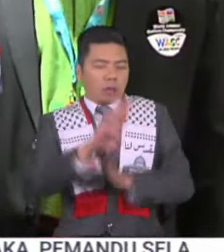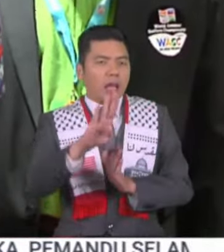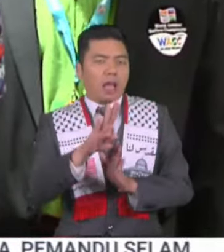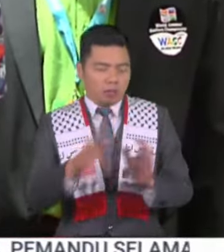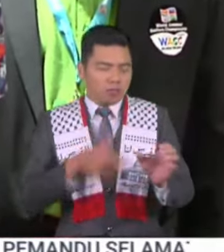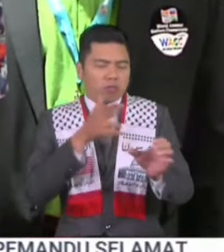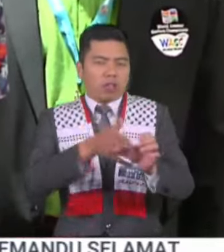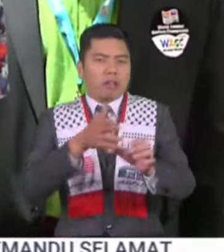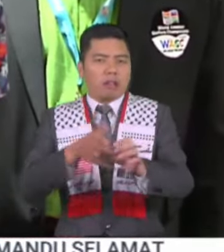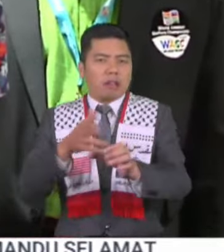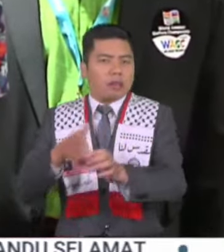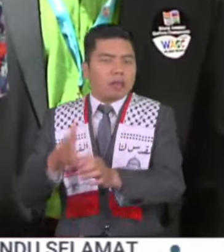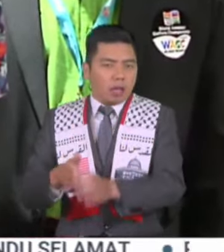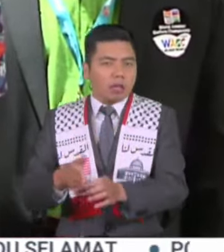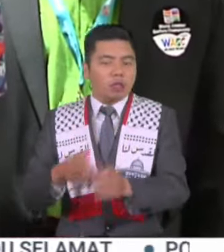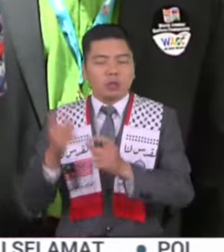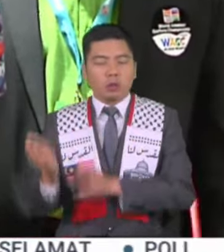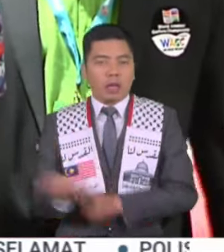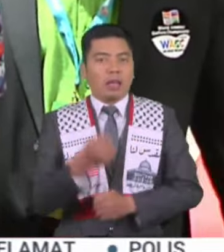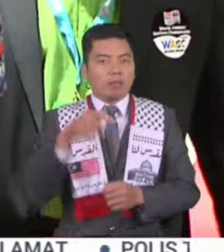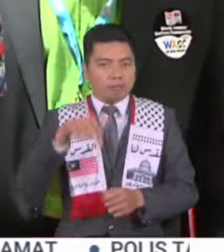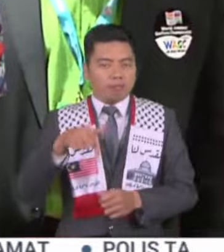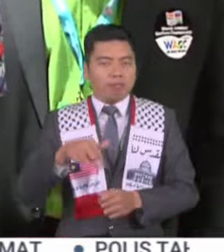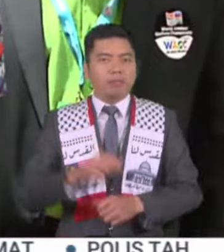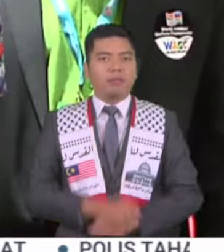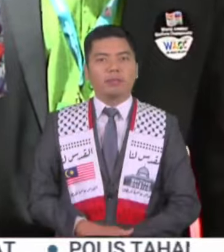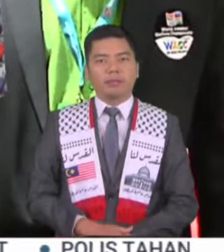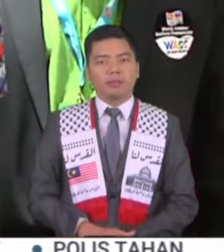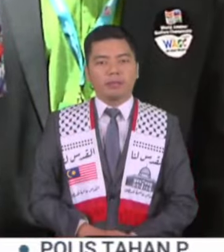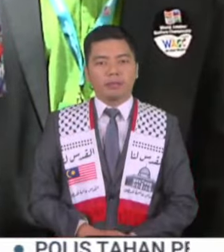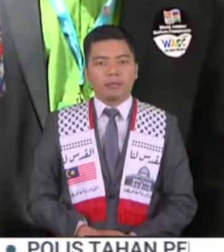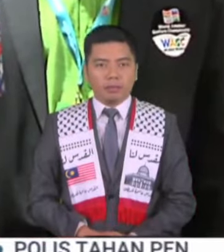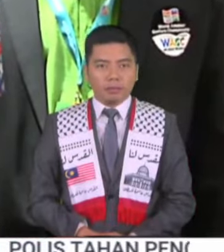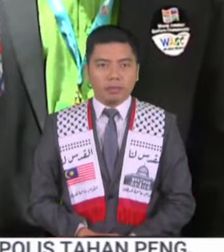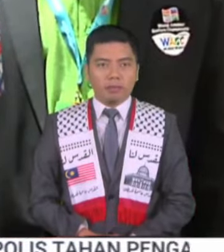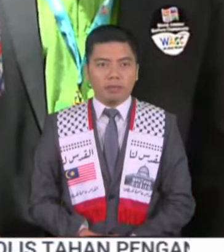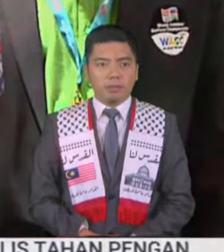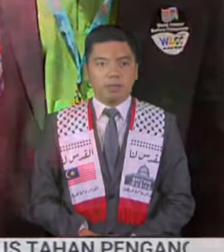meningkatkan pelibatan pemain-pemain amateur dalam sukan golf ini.